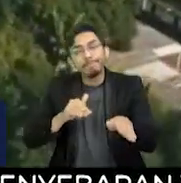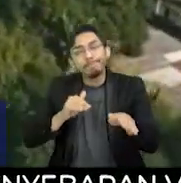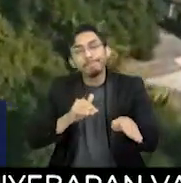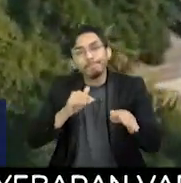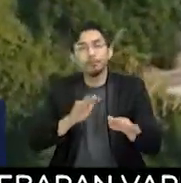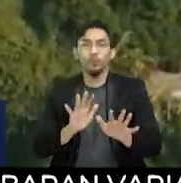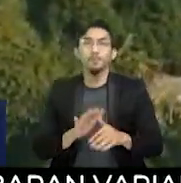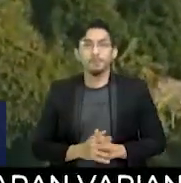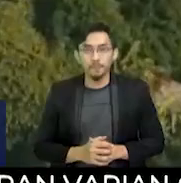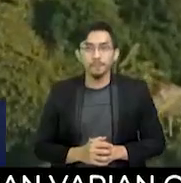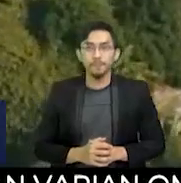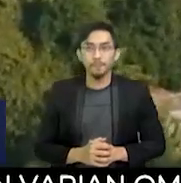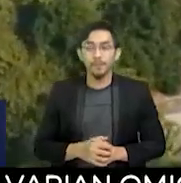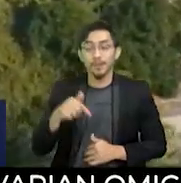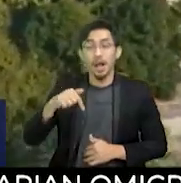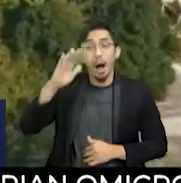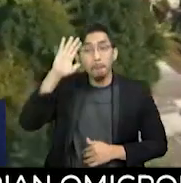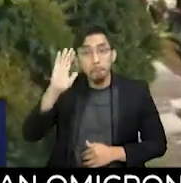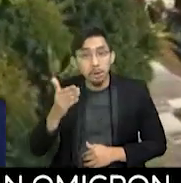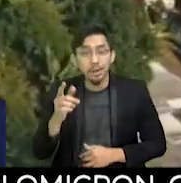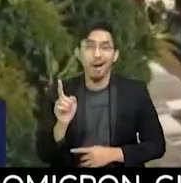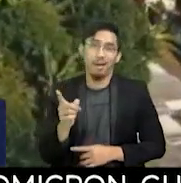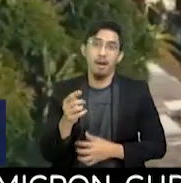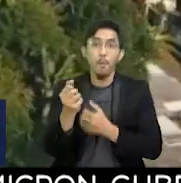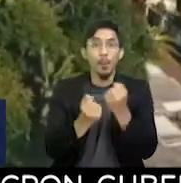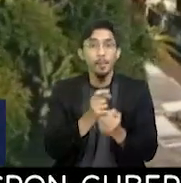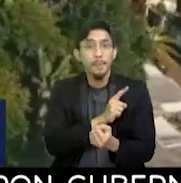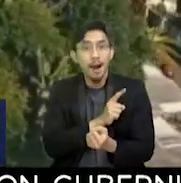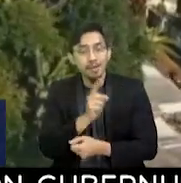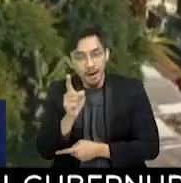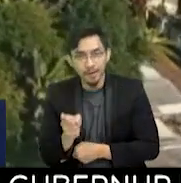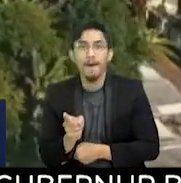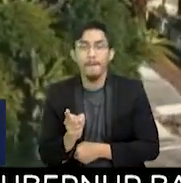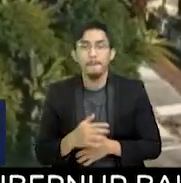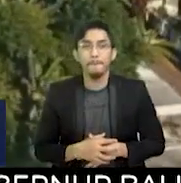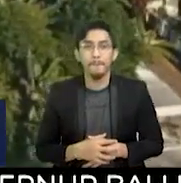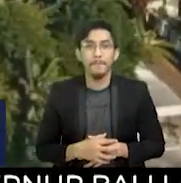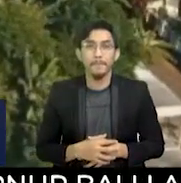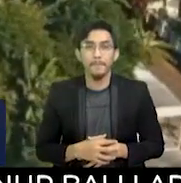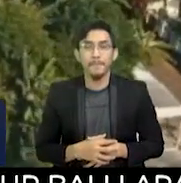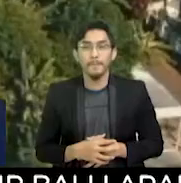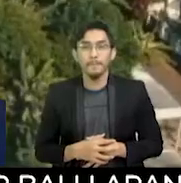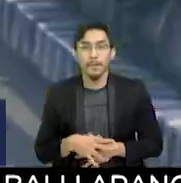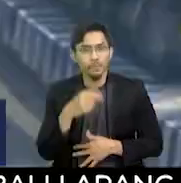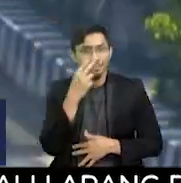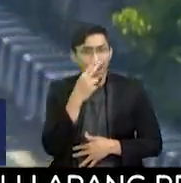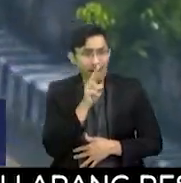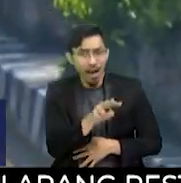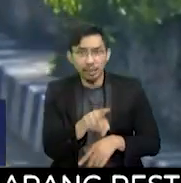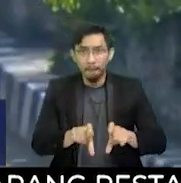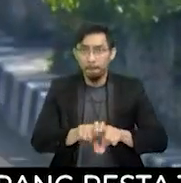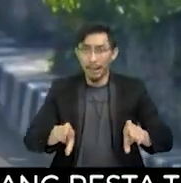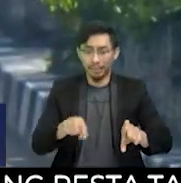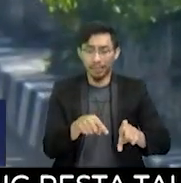diisi oleh beberapa bus pariwisata dan juga kendaraan pribadi yang masih didominasi oleh plat B dari arah Jakarta. Dan